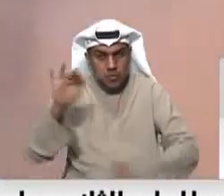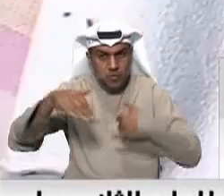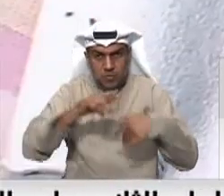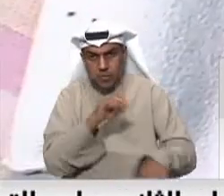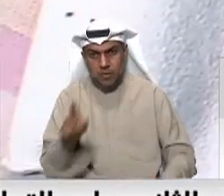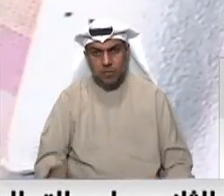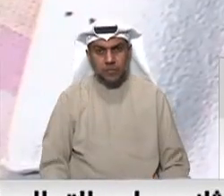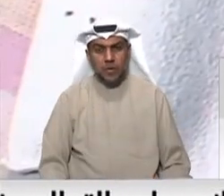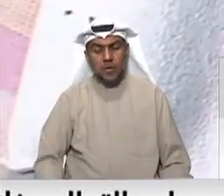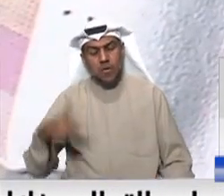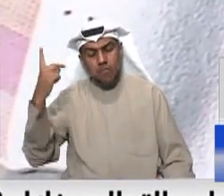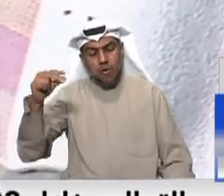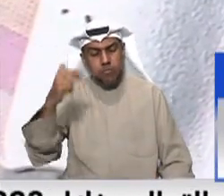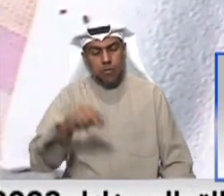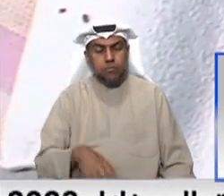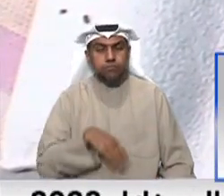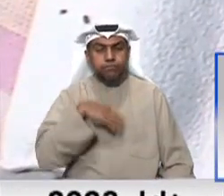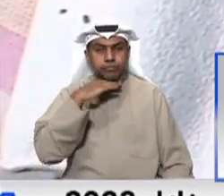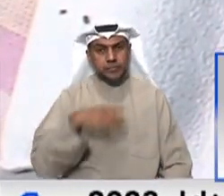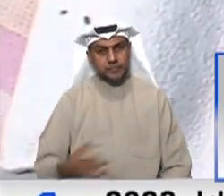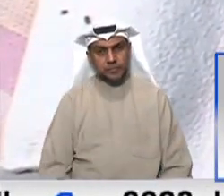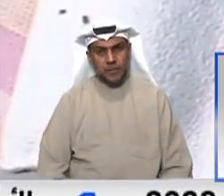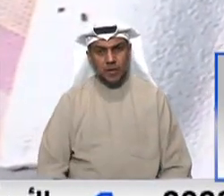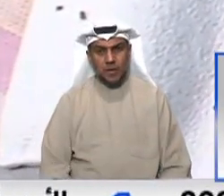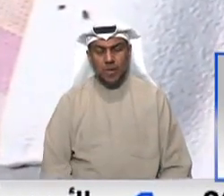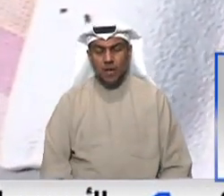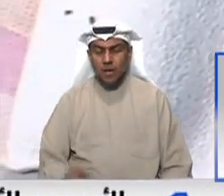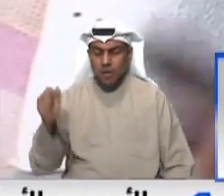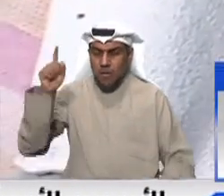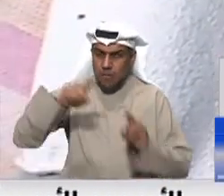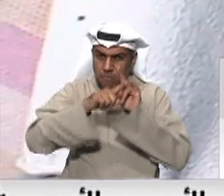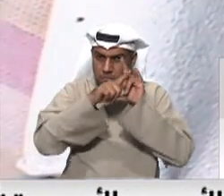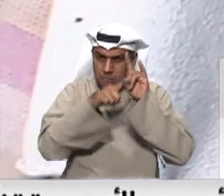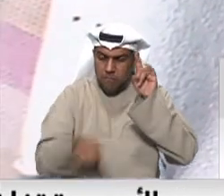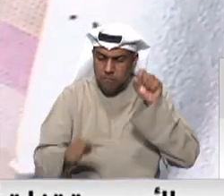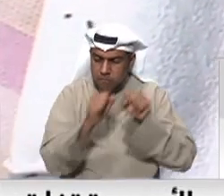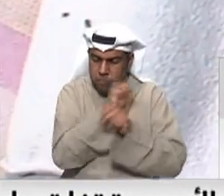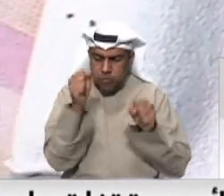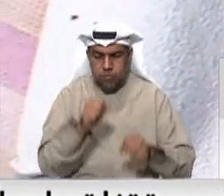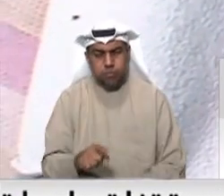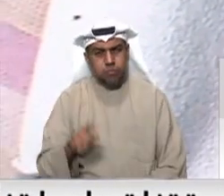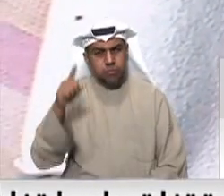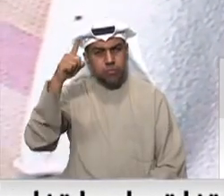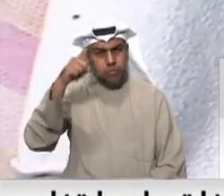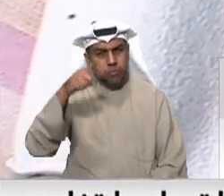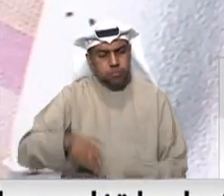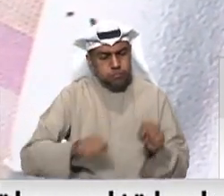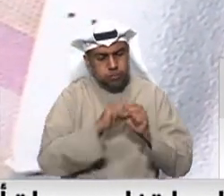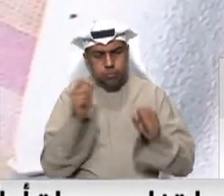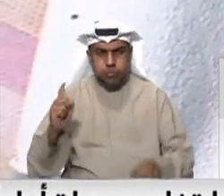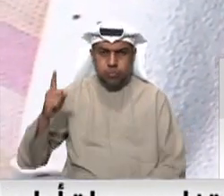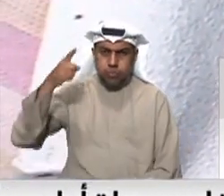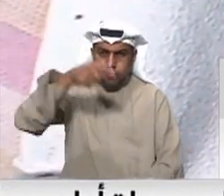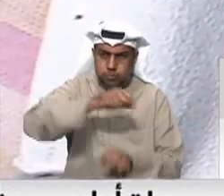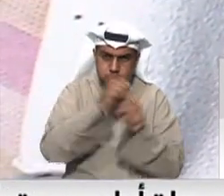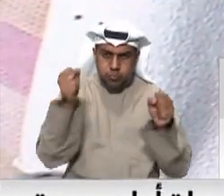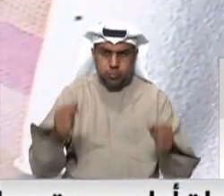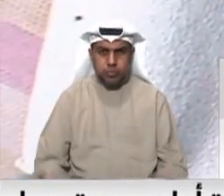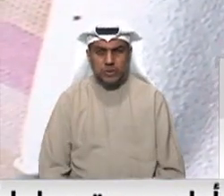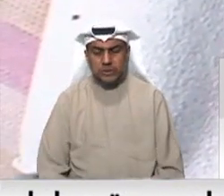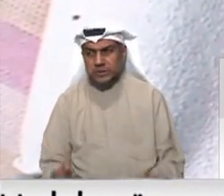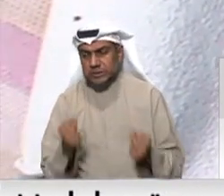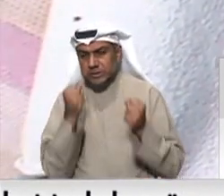موقوته نزلت على خونس هذا الحدث اللي صار في خونس والشهدا شمال يمين ويعني فيش حدا ينقذهم فيش